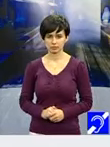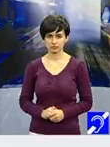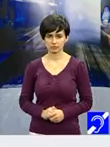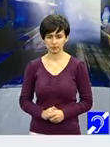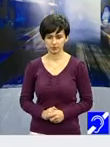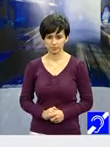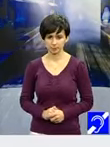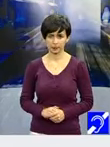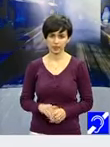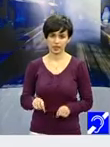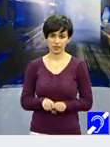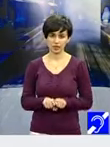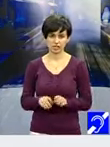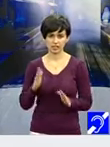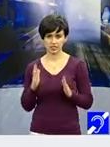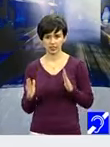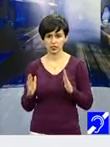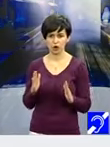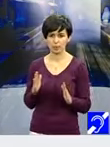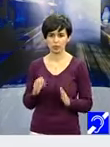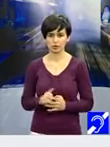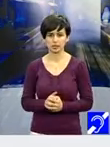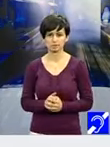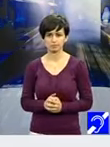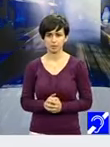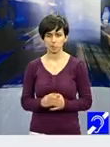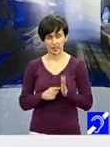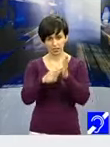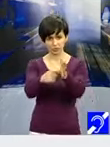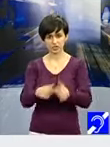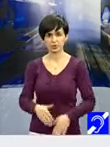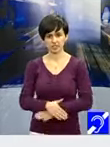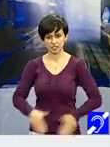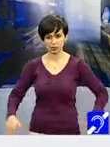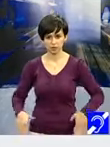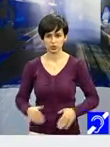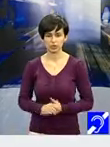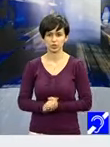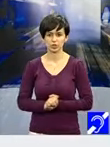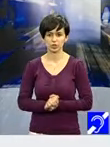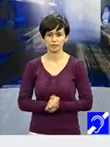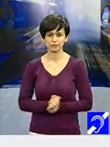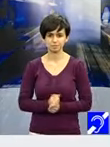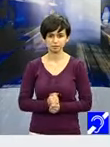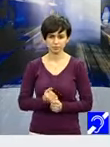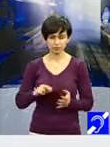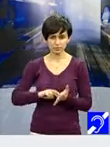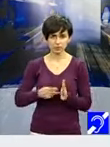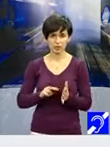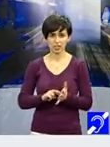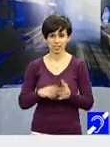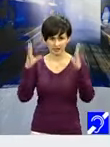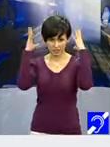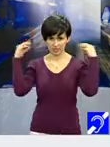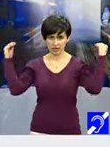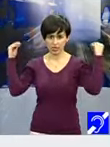Așa arată robotul care a convins membrii jurului la concursul organizat de Agenția Spațială Americană în Olanda. Modelul a fost realizat de 5